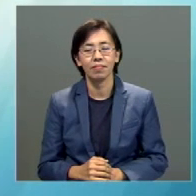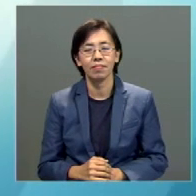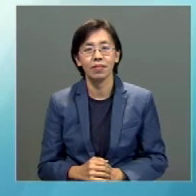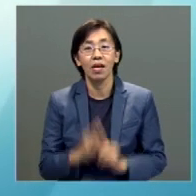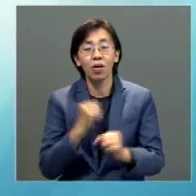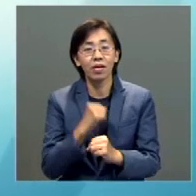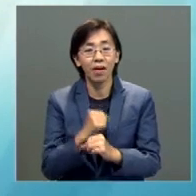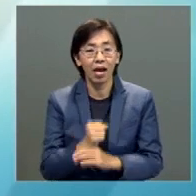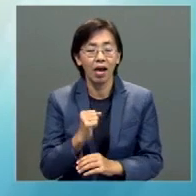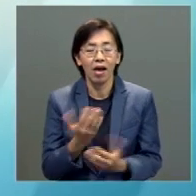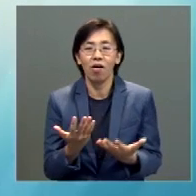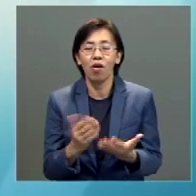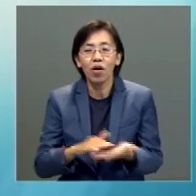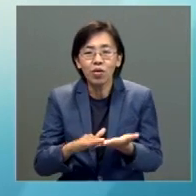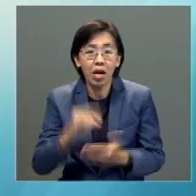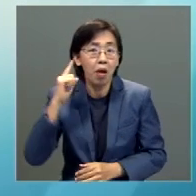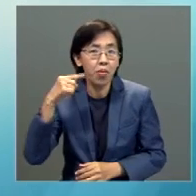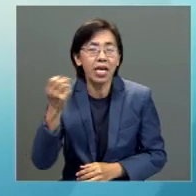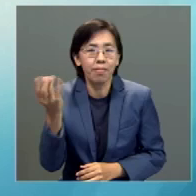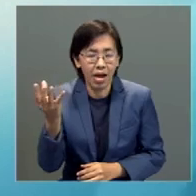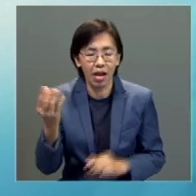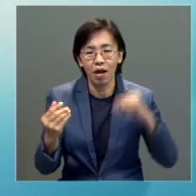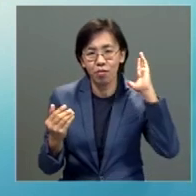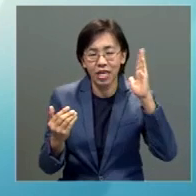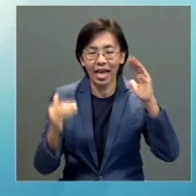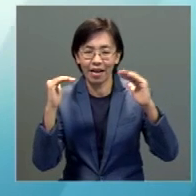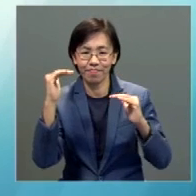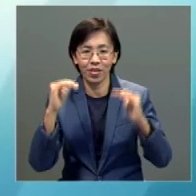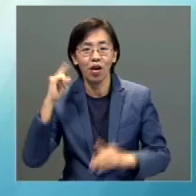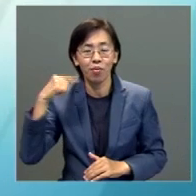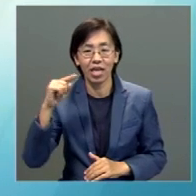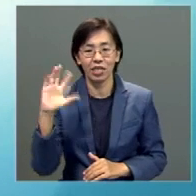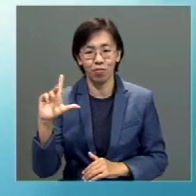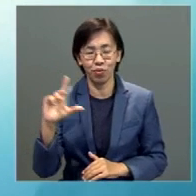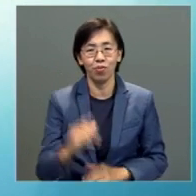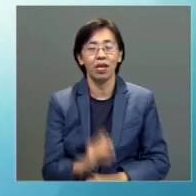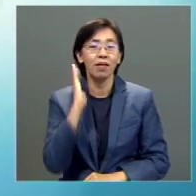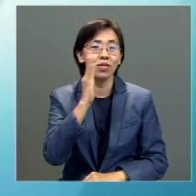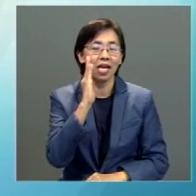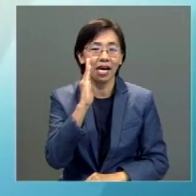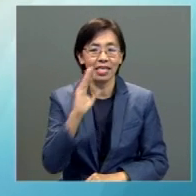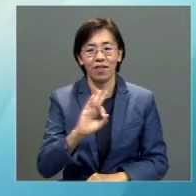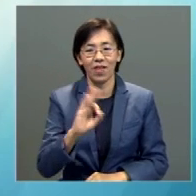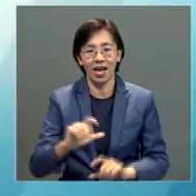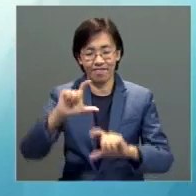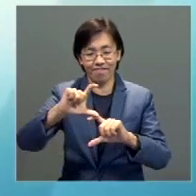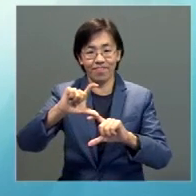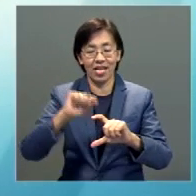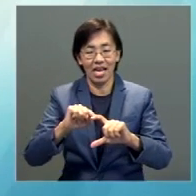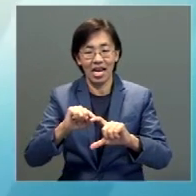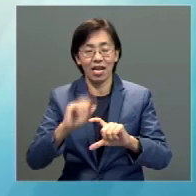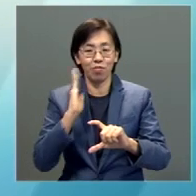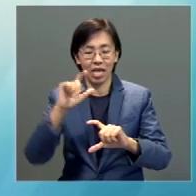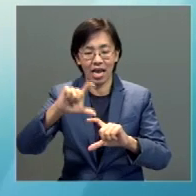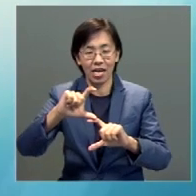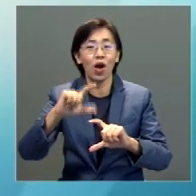เป็นผู้ชายประธานโทษผู้หญิงมากกว่าผู้ชายนะครับผู้หญิงสีชมพูผู้ชายสีฟ้านะครับในกลุ่มบุค